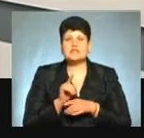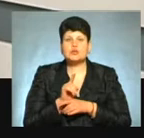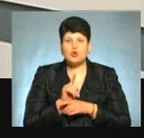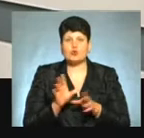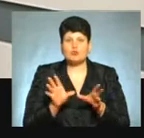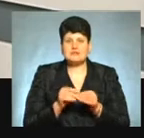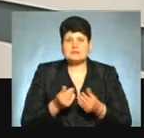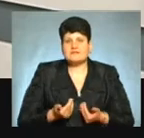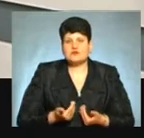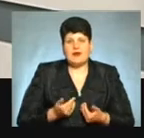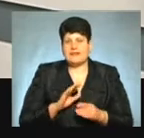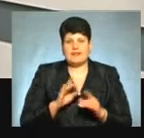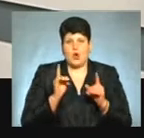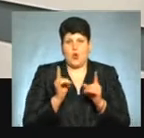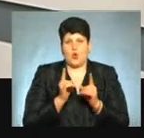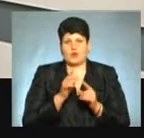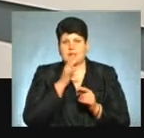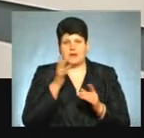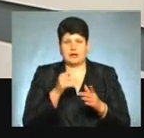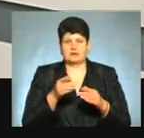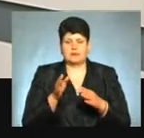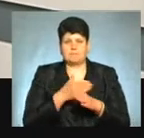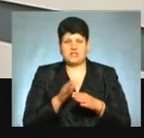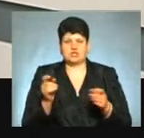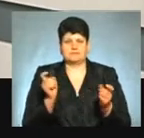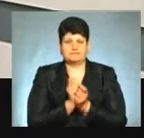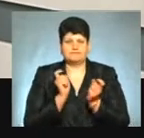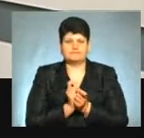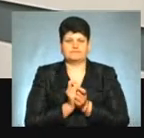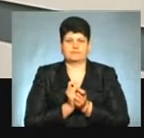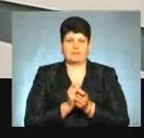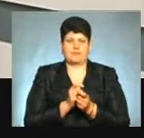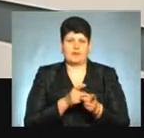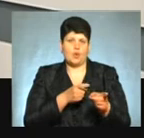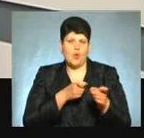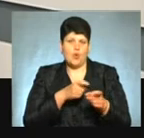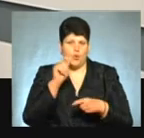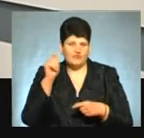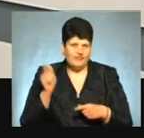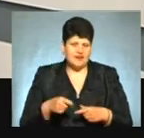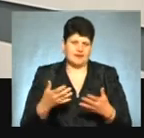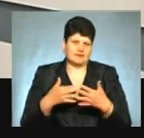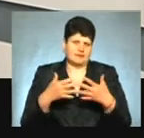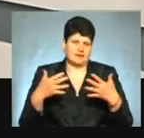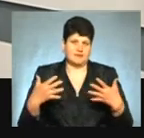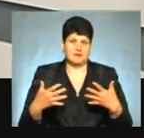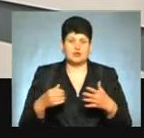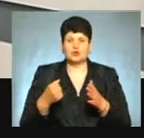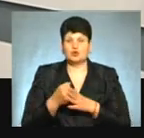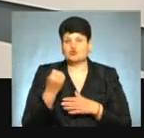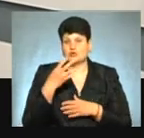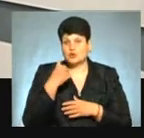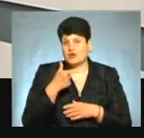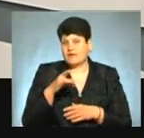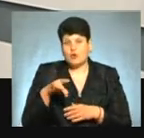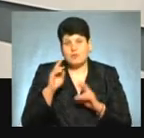а не коротким періодом між конфліктами, війнами, бойовими діями. І, власне, до 2014 року Європа і не знала